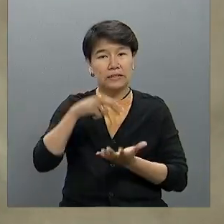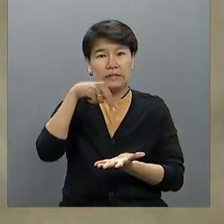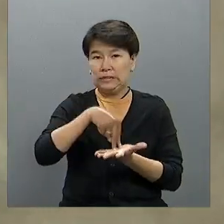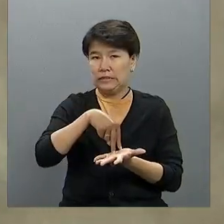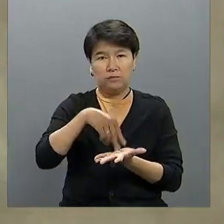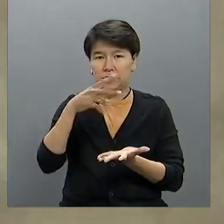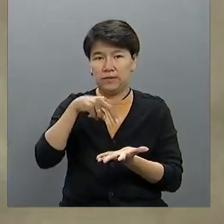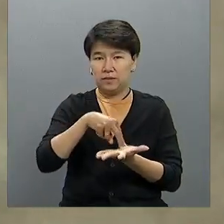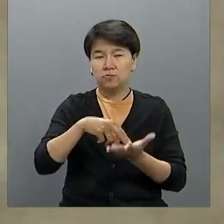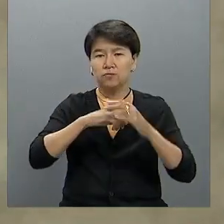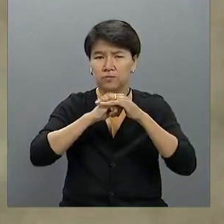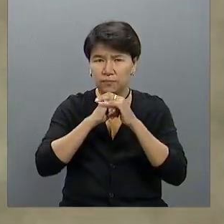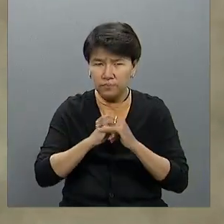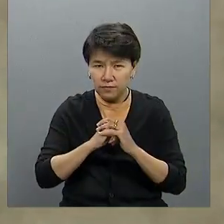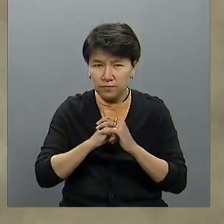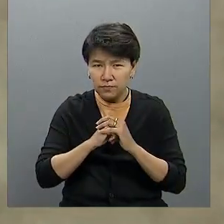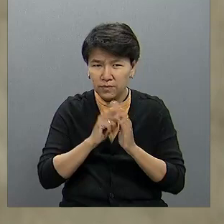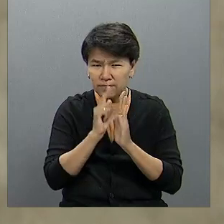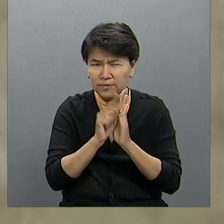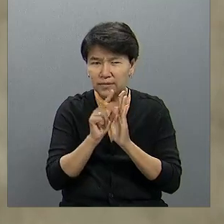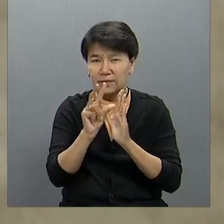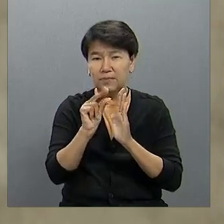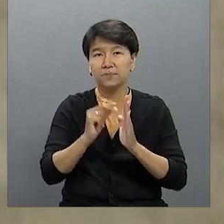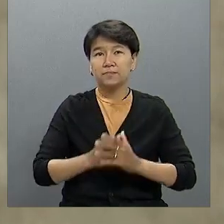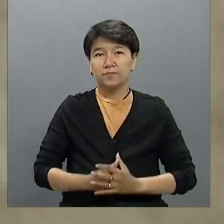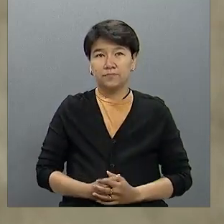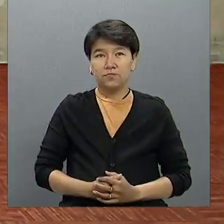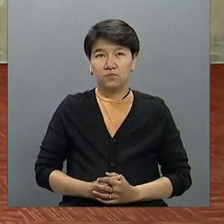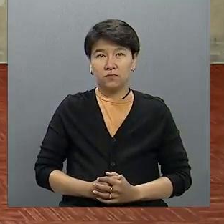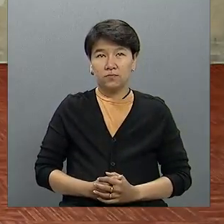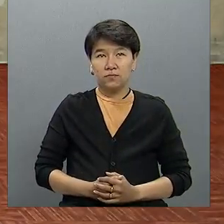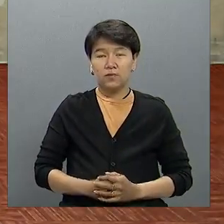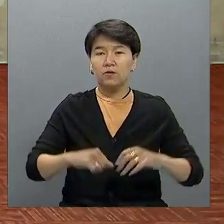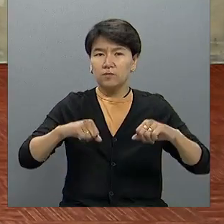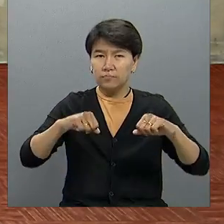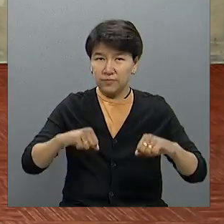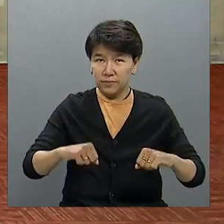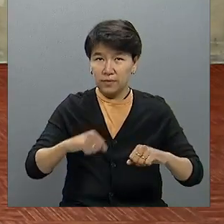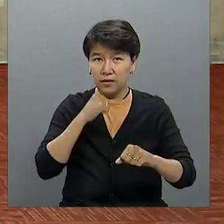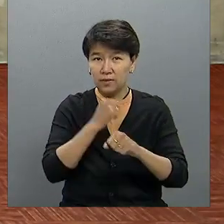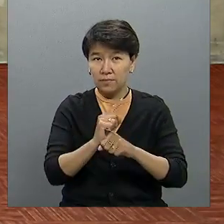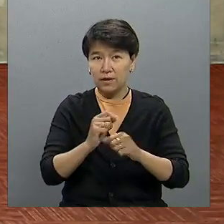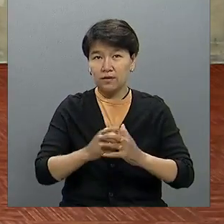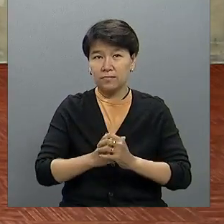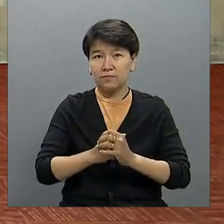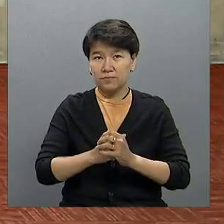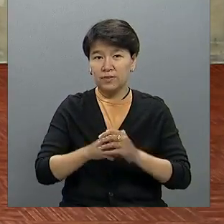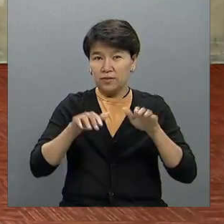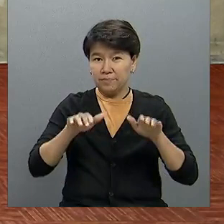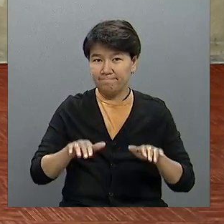าไว้สักประมาณ30วินาทีแต่ระหว่างที่เราค้างนี้นะคะเราจะมีการเน้นนะคะเอาสะโพกล